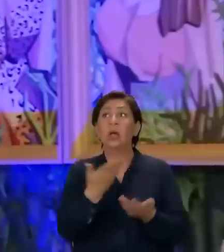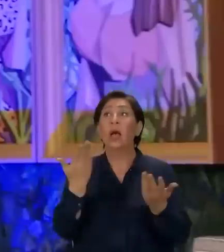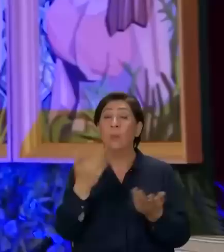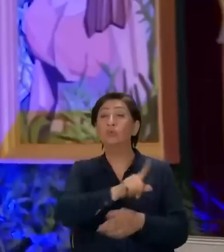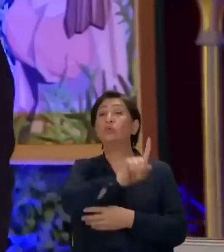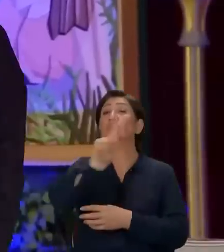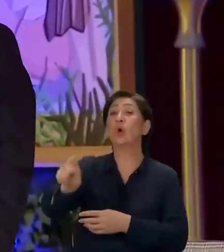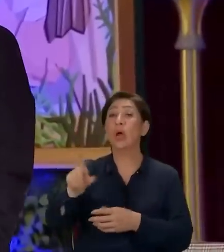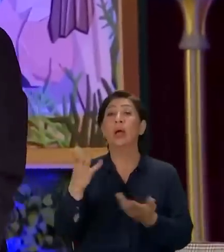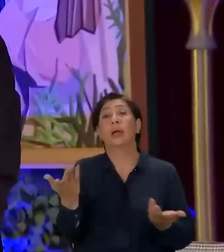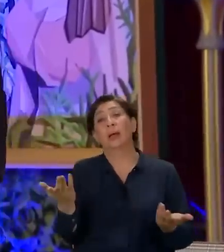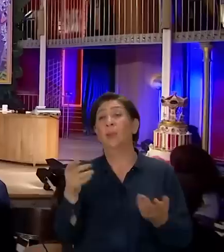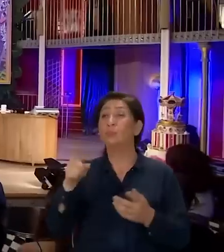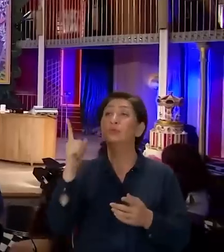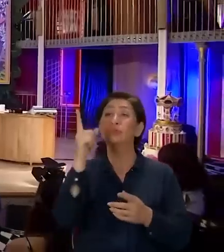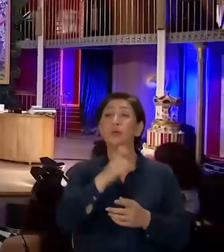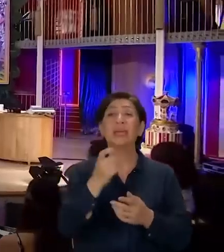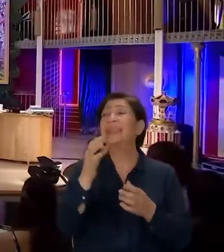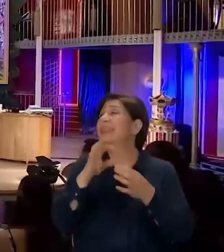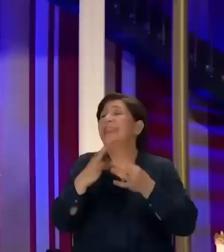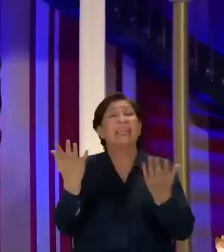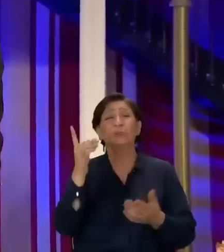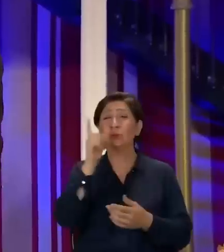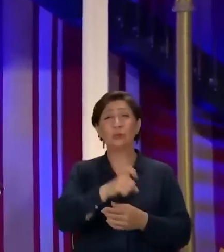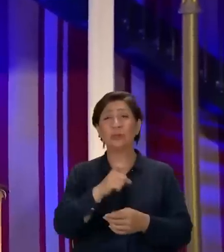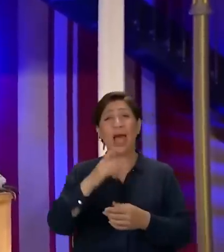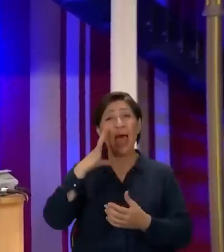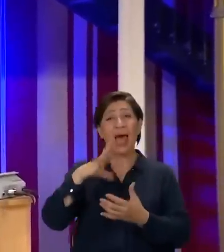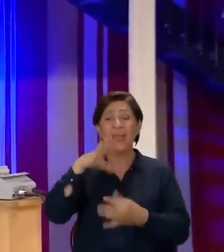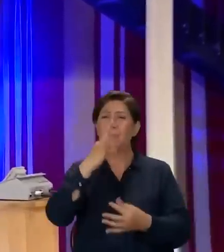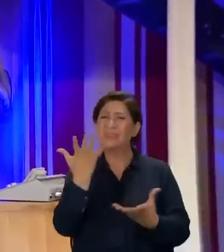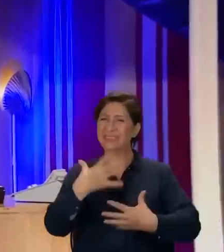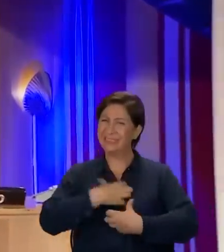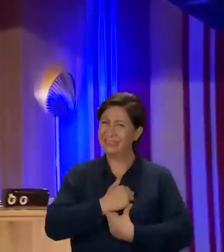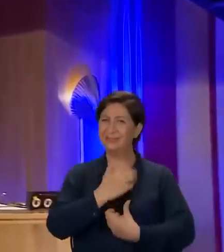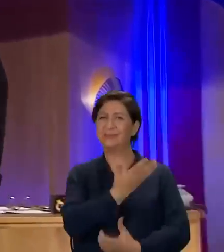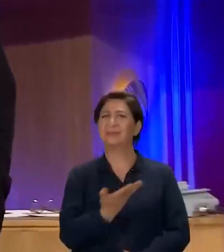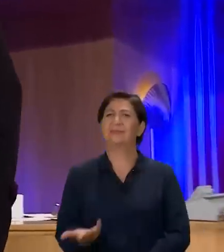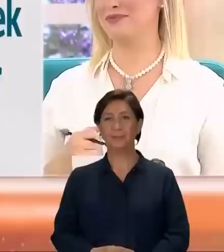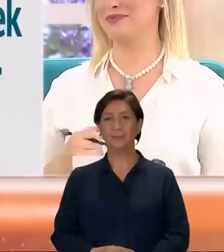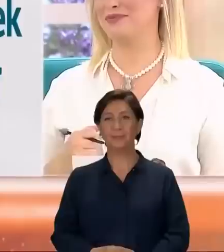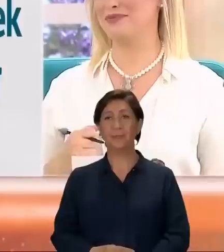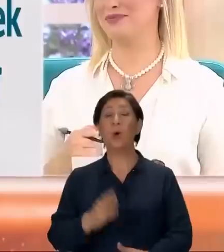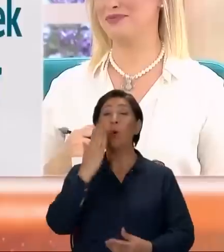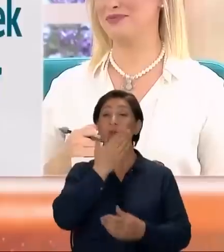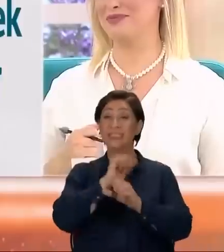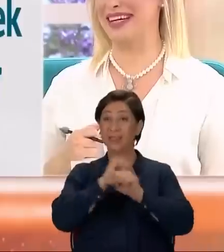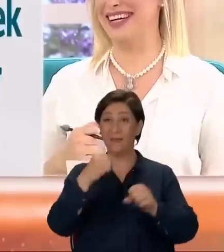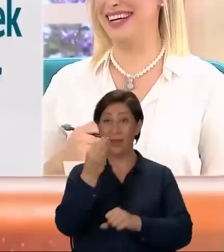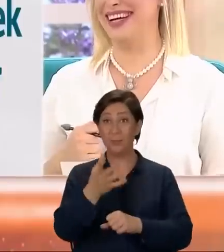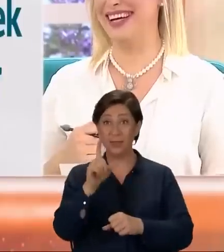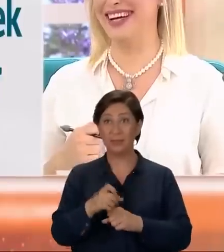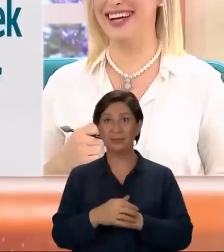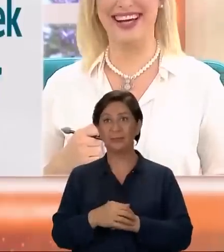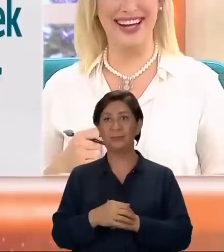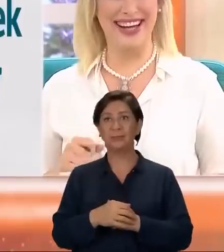bunu sorduruyorlar. Şimdi bu soruyu niye soruyorsunuz? Adamcağızı bak nasıl zorda bıraktınız görelim. Aşağı tükürsen